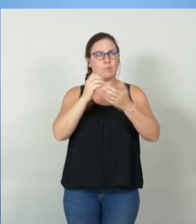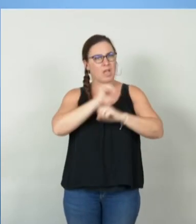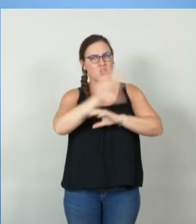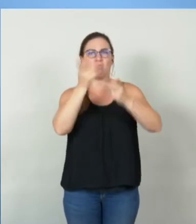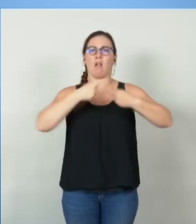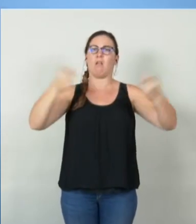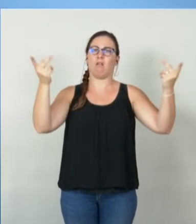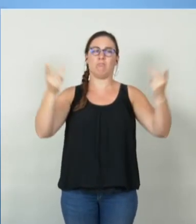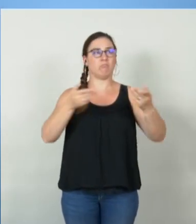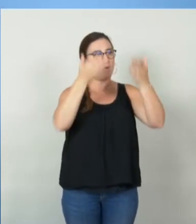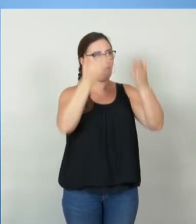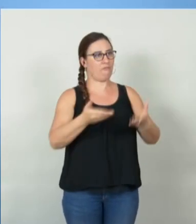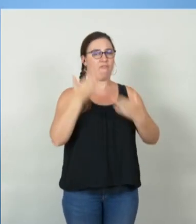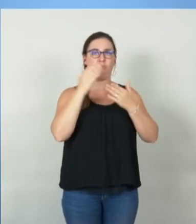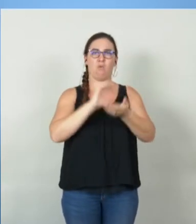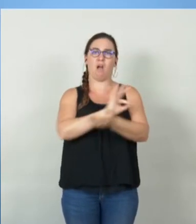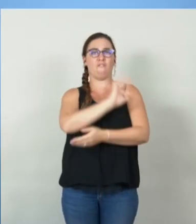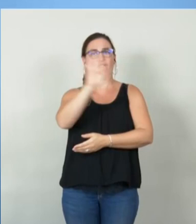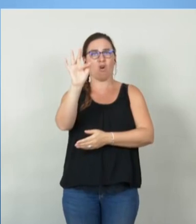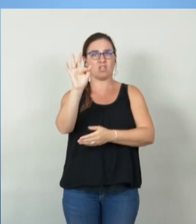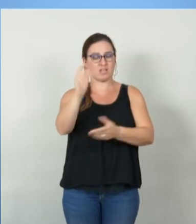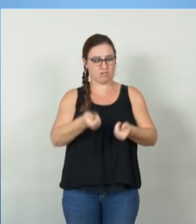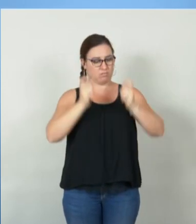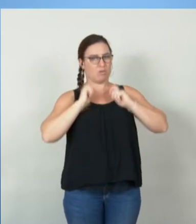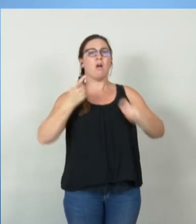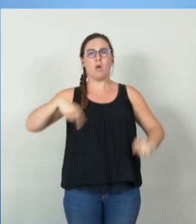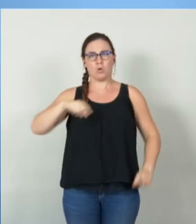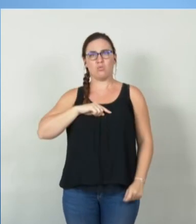hérité de la nationalité française nous l'avons mérité